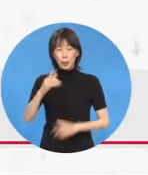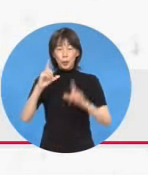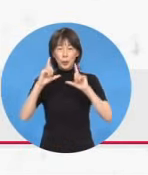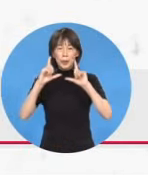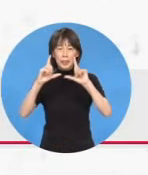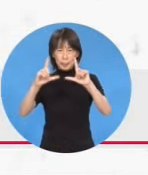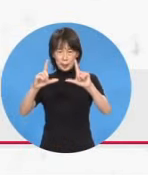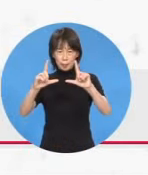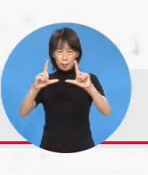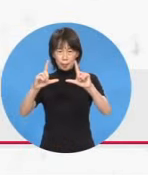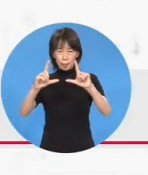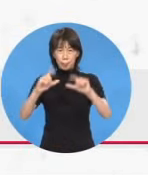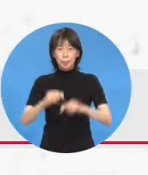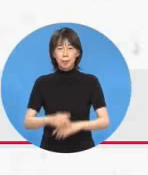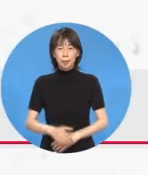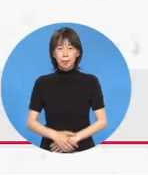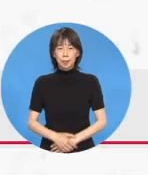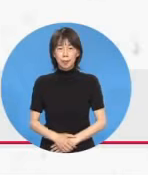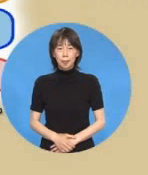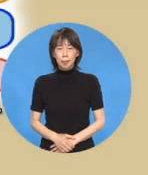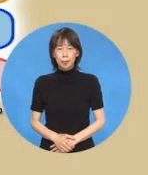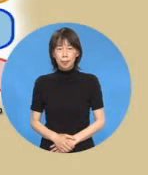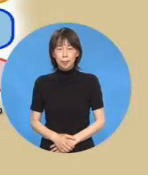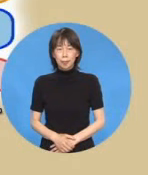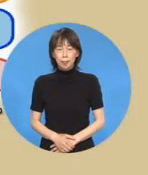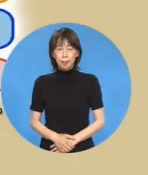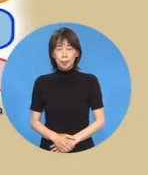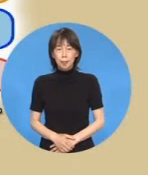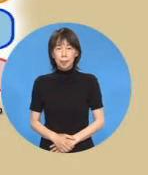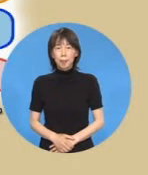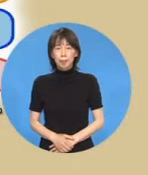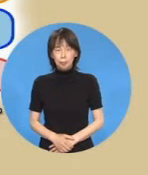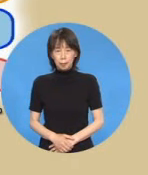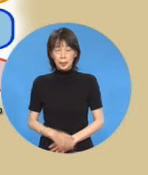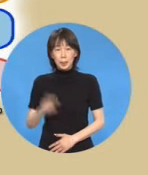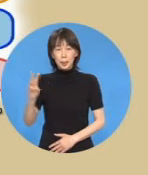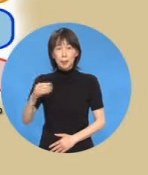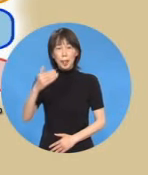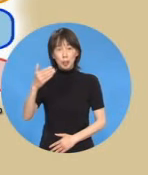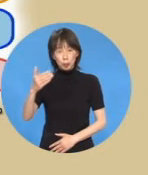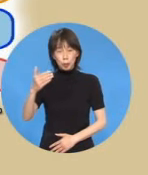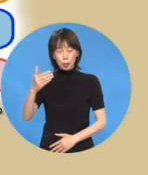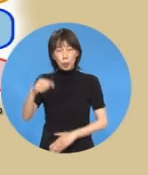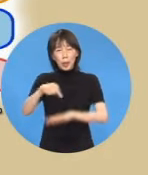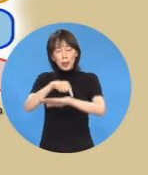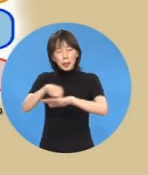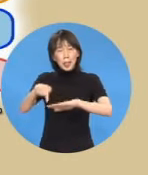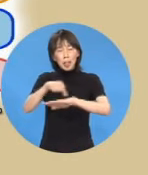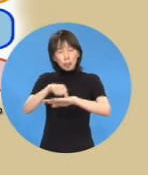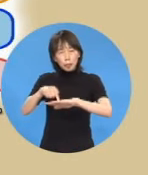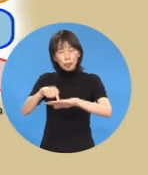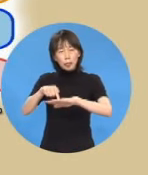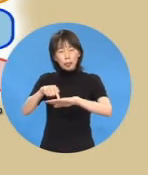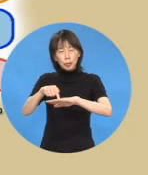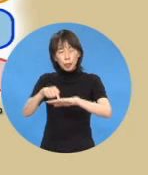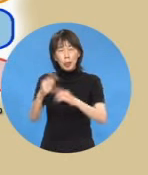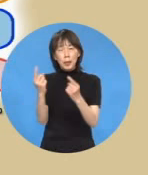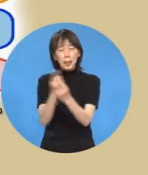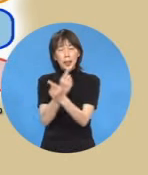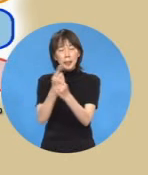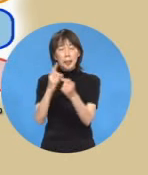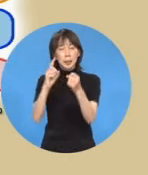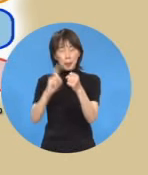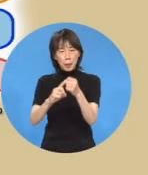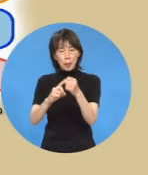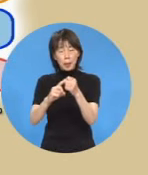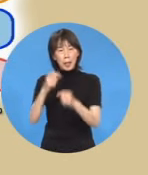区役所からのお知らせです杉並区総合計画実行計画の改定に